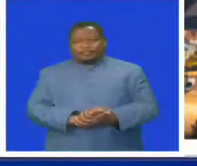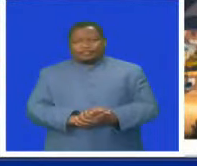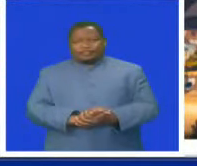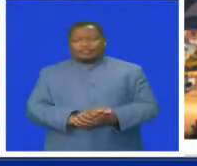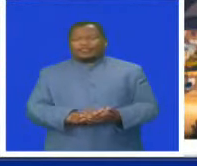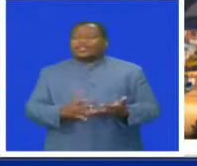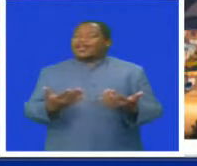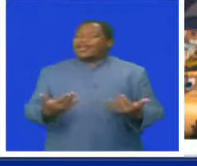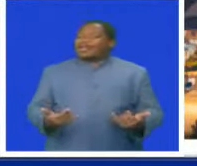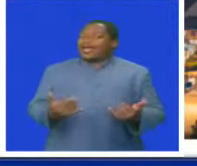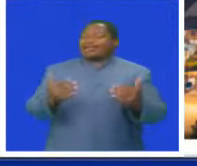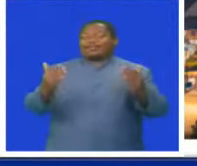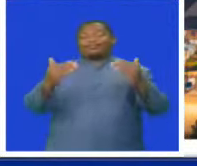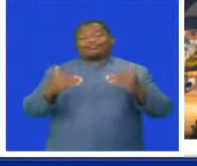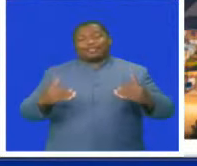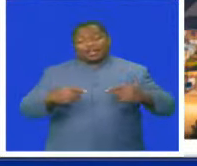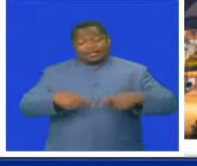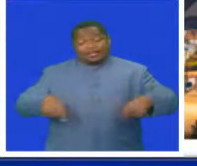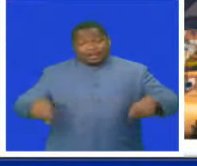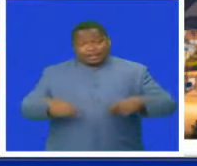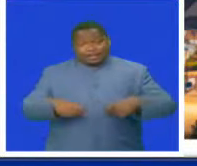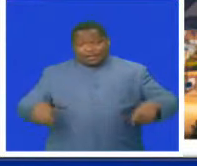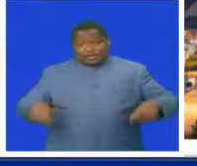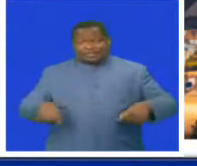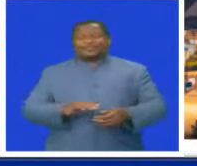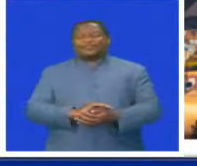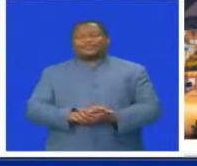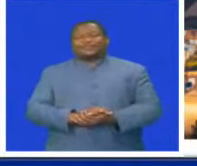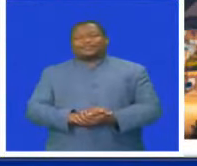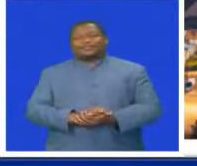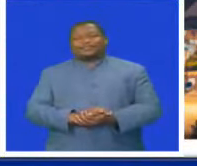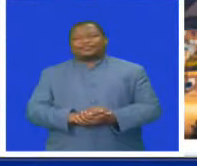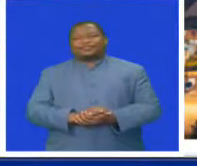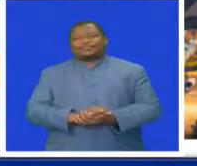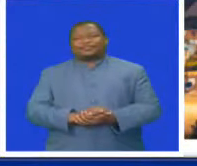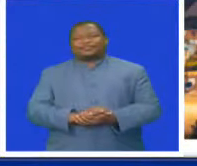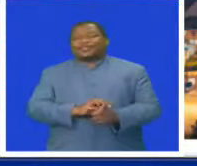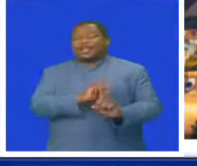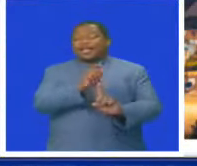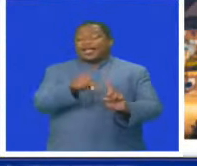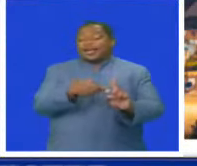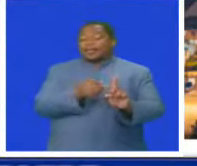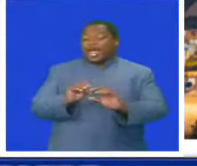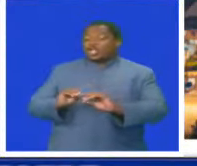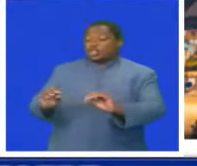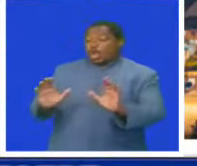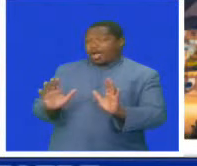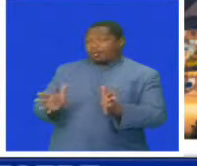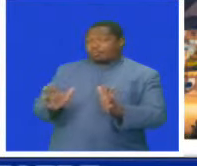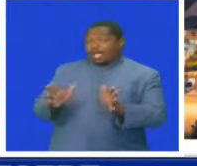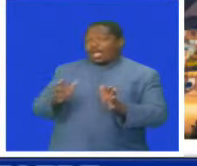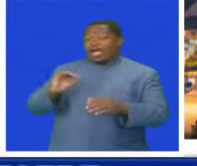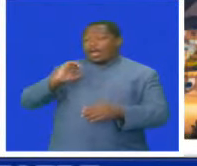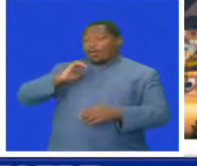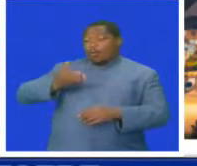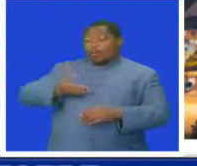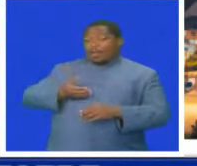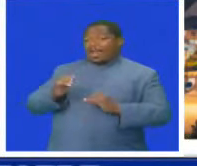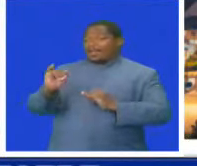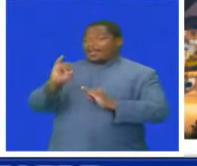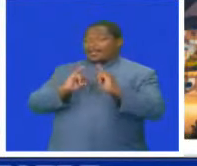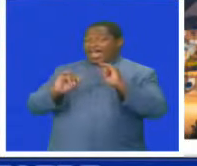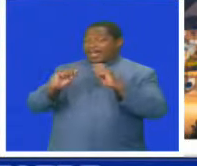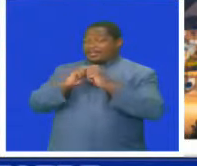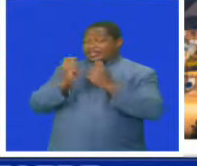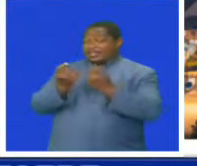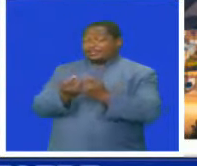asikuvusele siphindze sikwamukele Tindzabeni tete imidlalo. Umqeqeshi wesithebe samhlekazi bomusa Mdluli uthi kungadlali